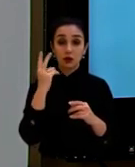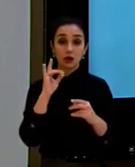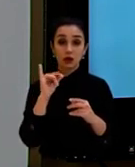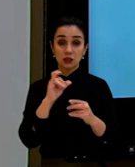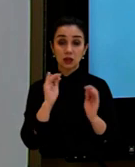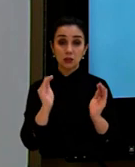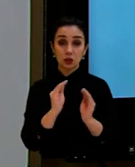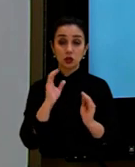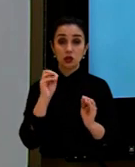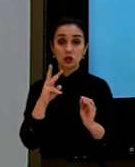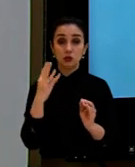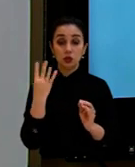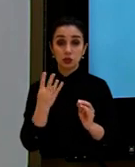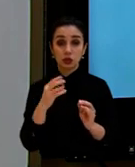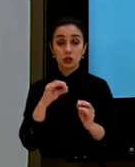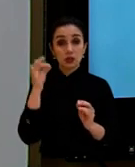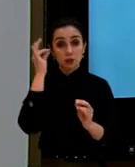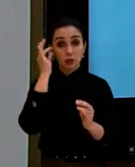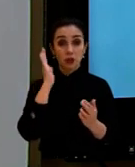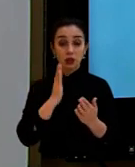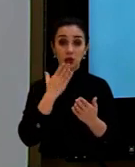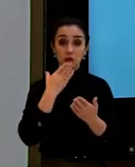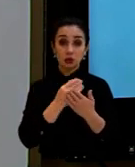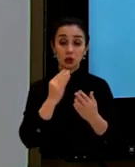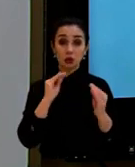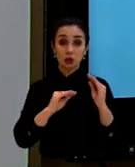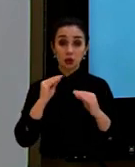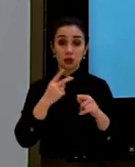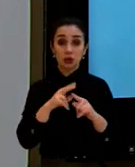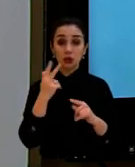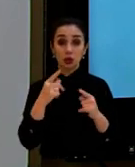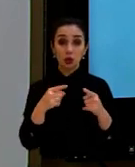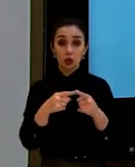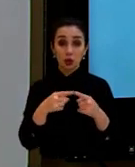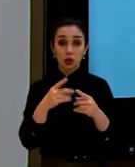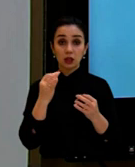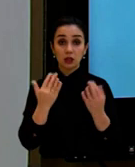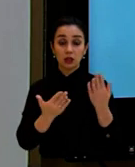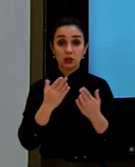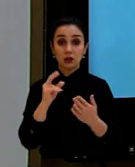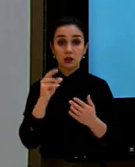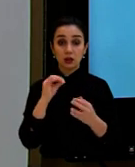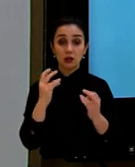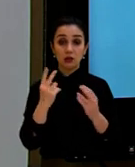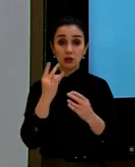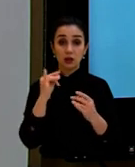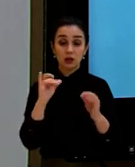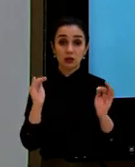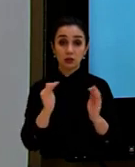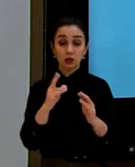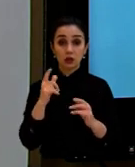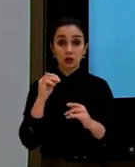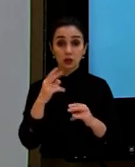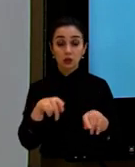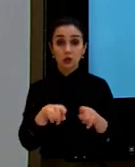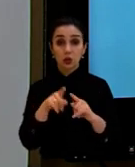меньше, чем 4. Вспоминаем свойства прямоугольного треугольника. Если катет в 2 раза меньше гипотенузы,